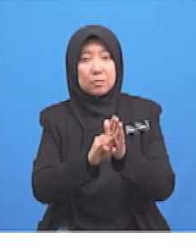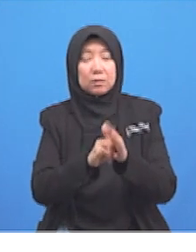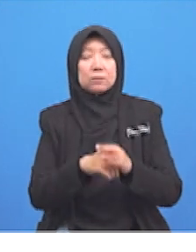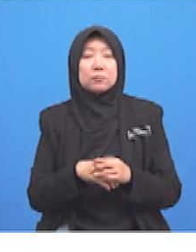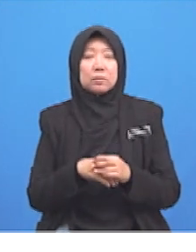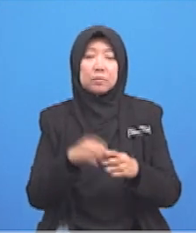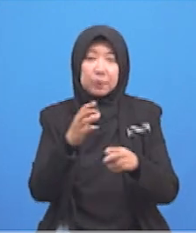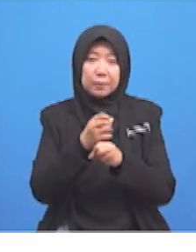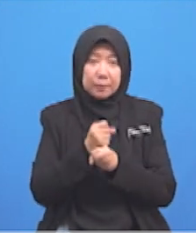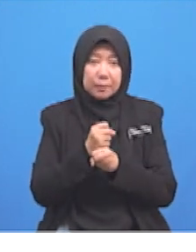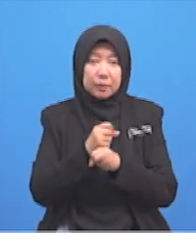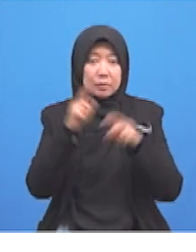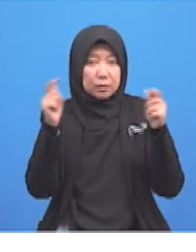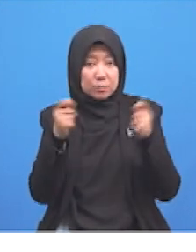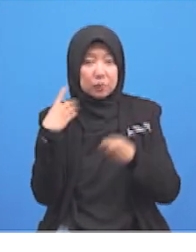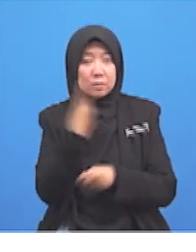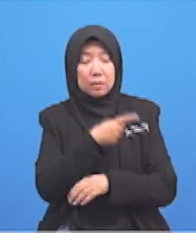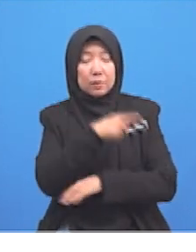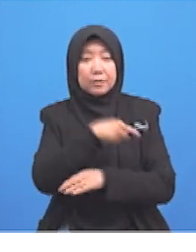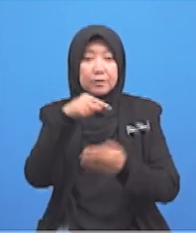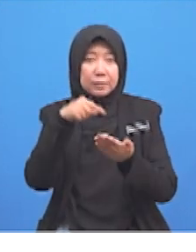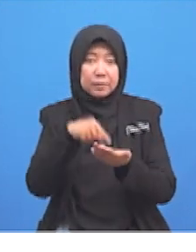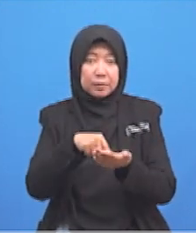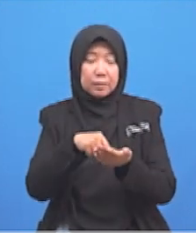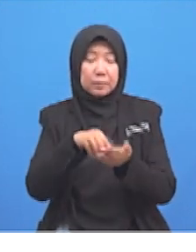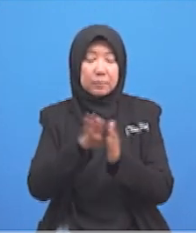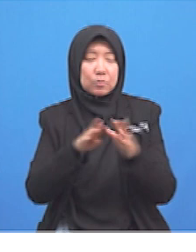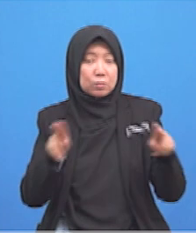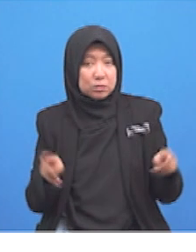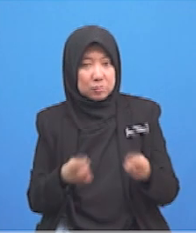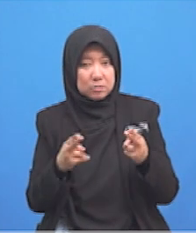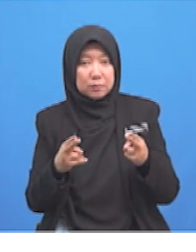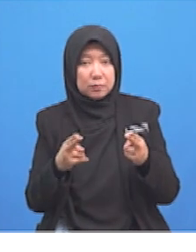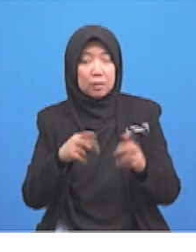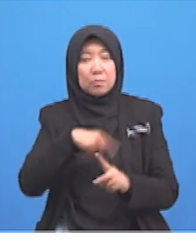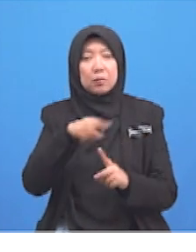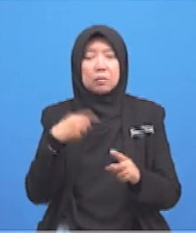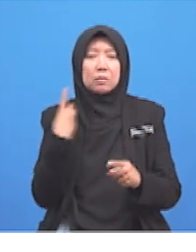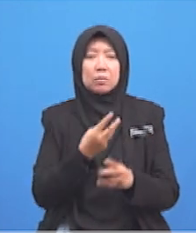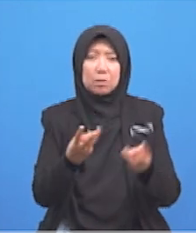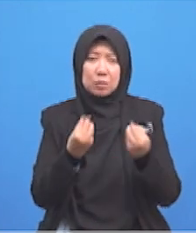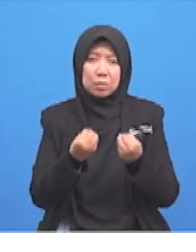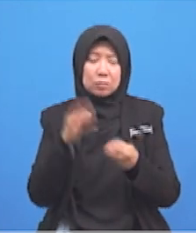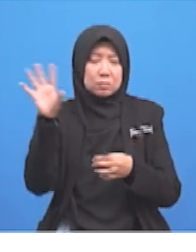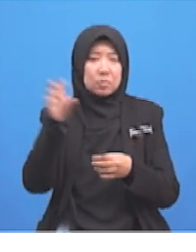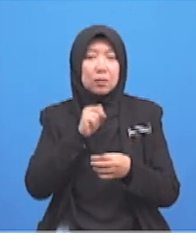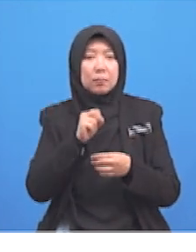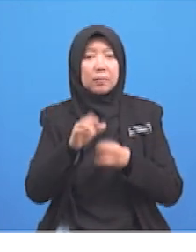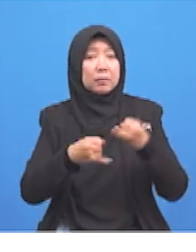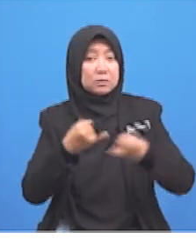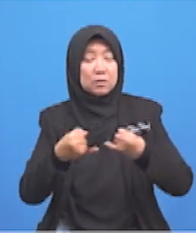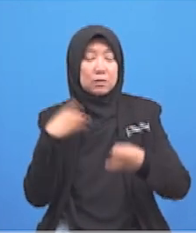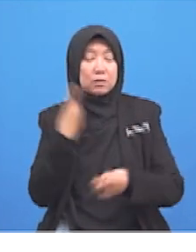diperolehi dalam tajuk kita pada hari ini ialah berusaha. Apabila kita mahu mencapai kejayaan,